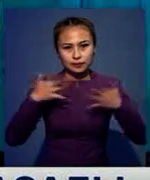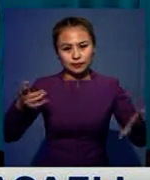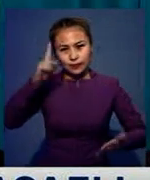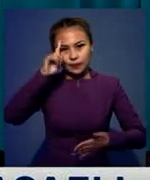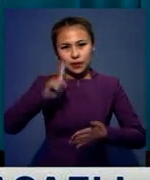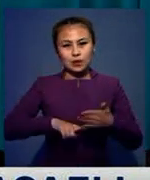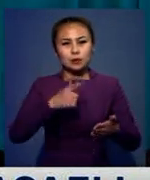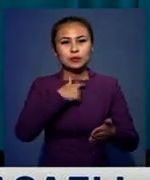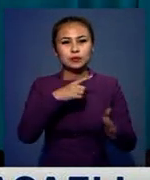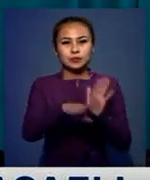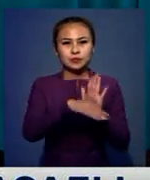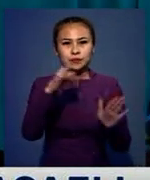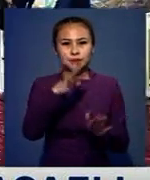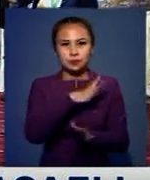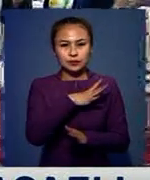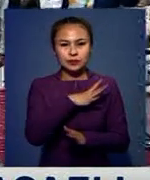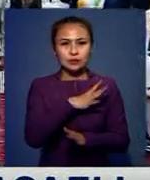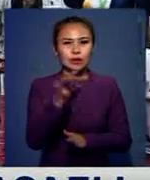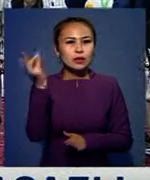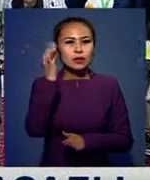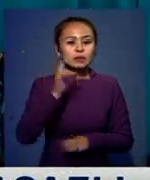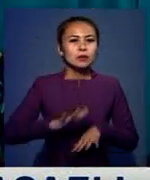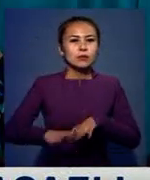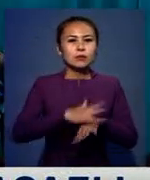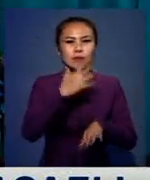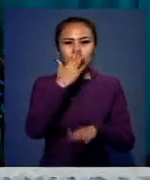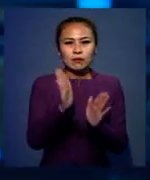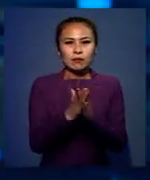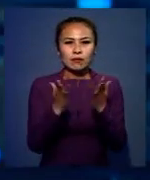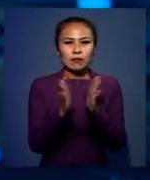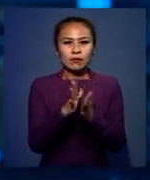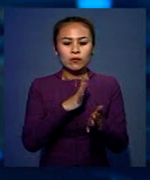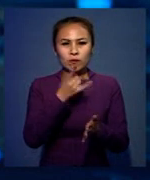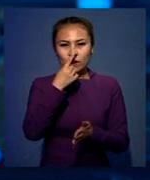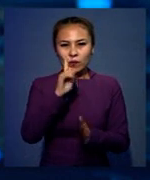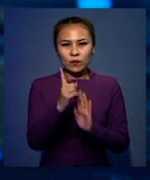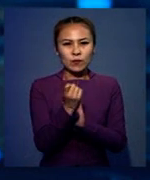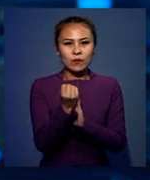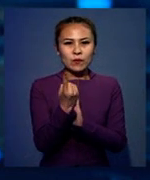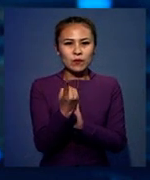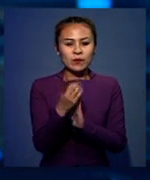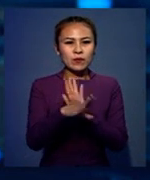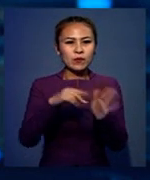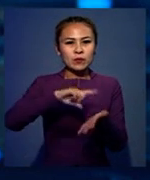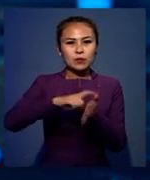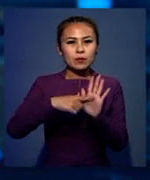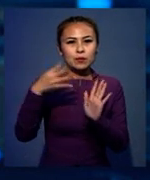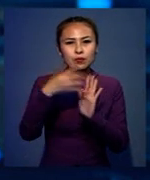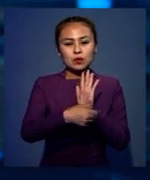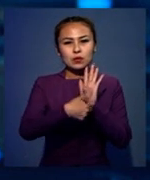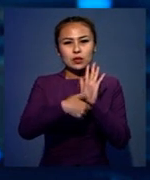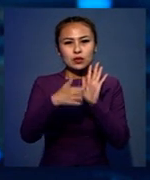үлкен сенімділікпен дауыс бердім, деді мәжіліс төрағасы. Айта кетейік, еліміздің ұлттық кітапханасында орналасқан нөмірі 111-ші сайлау